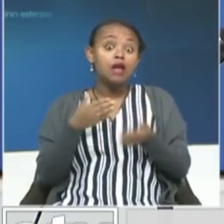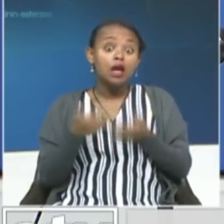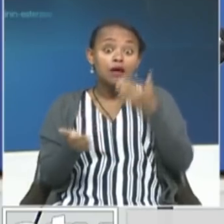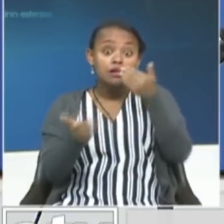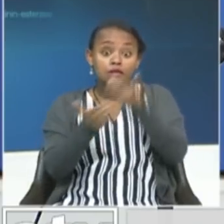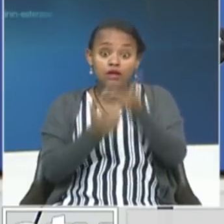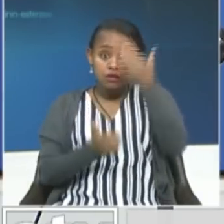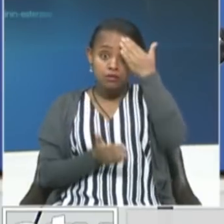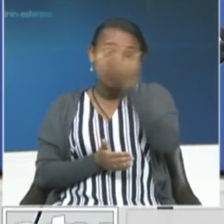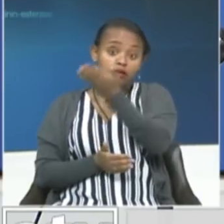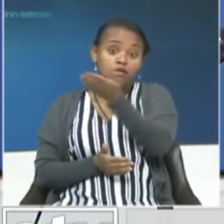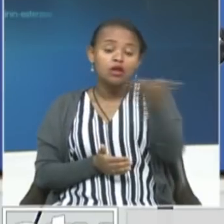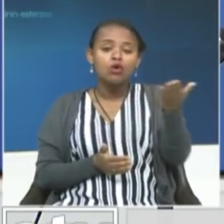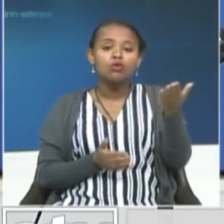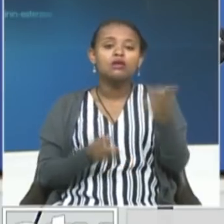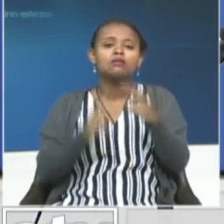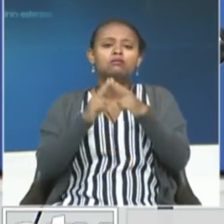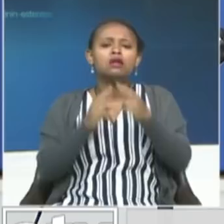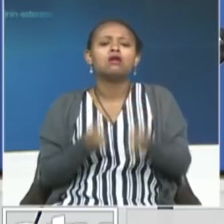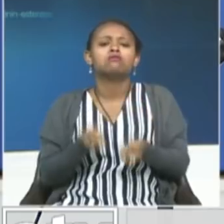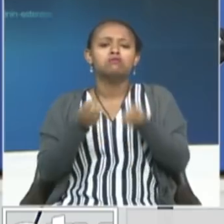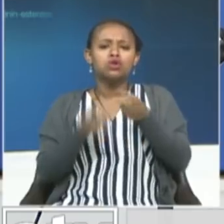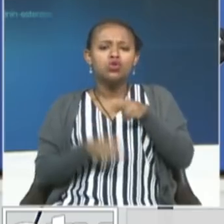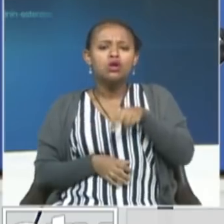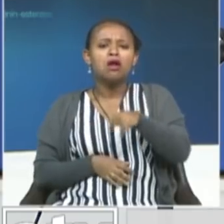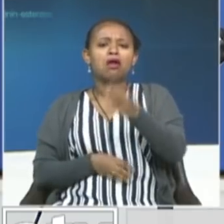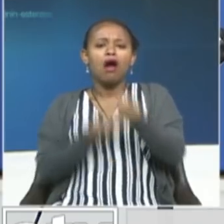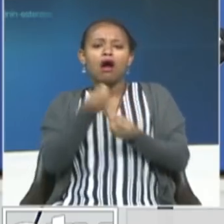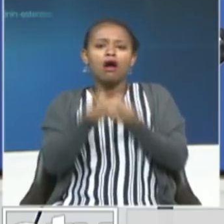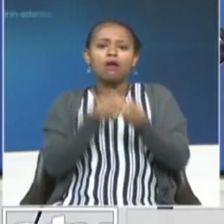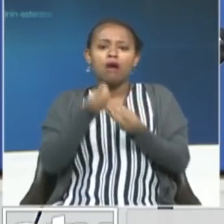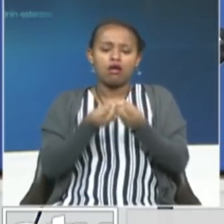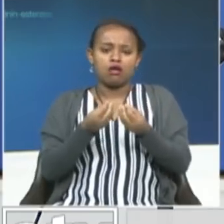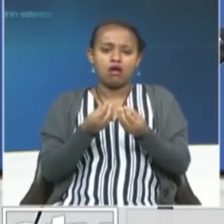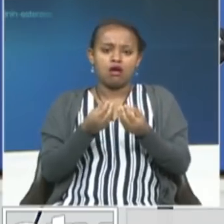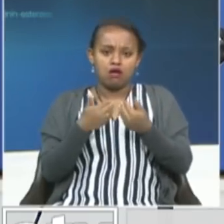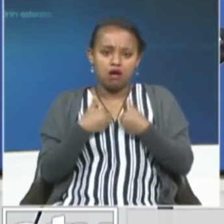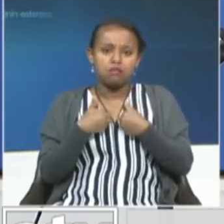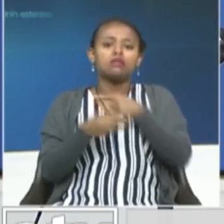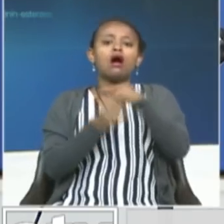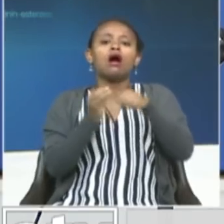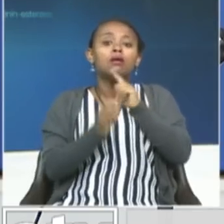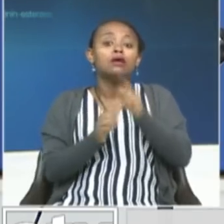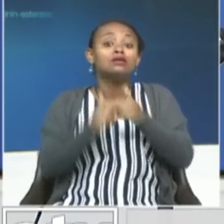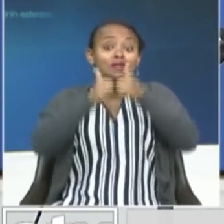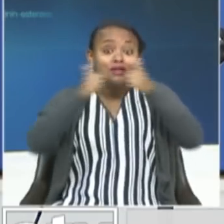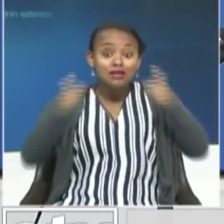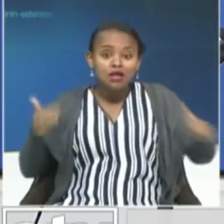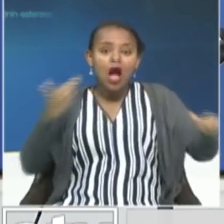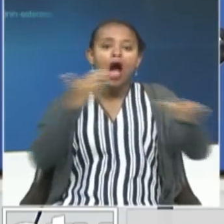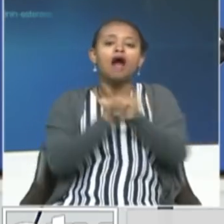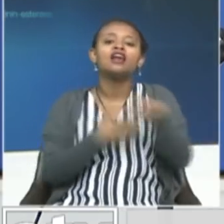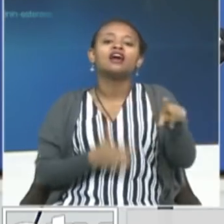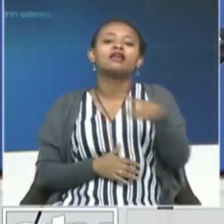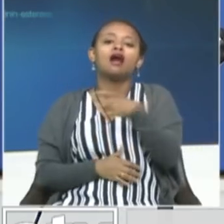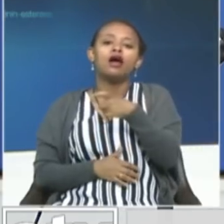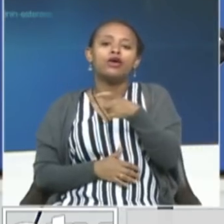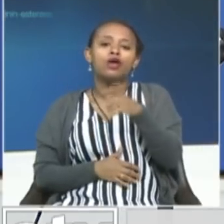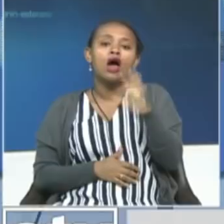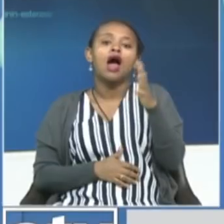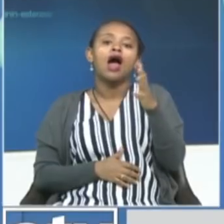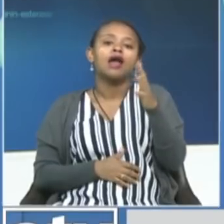በቅርበትም እንደምታውቁት በጣም በጣም ብዙ እግረኛ ብዙ ገበያተኛ የሚበዛበት አካባቢ ነው እና ምንም እጅግ በጣም አደገኛ የሆነ